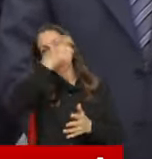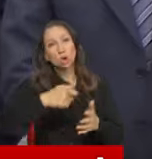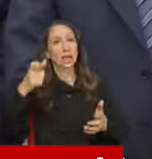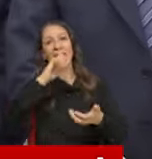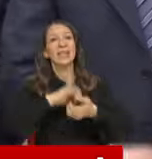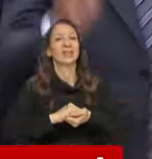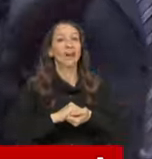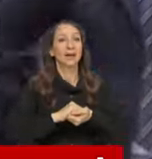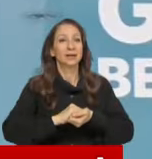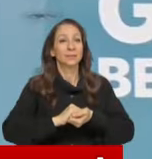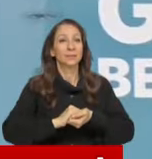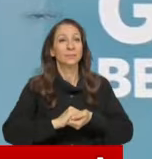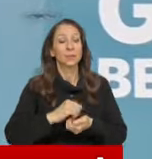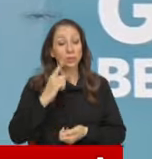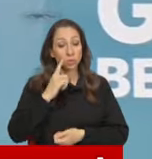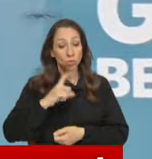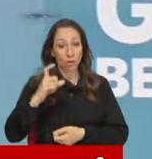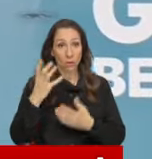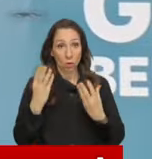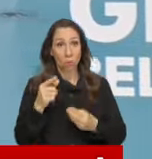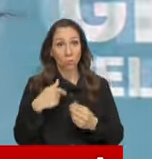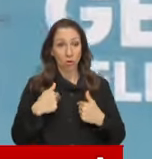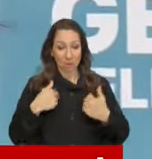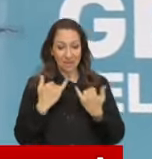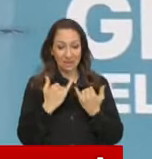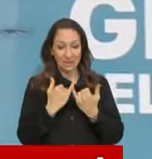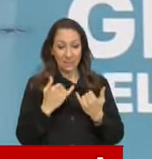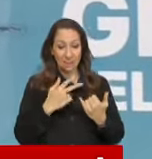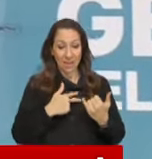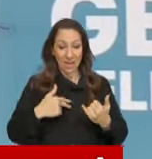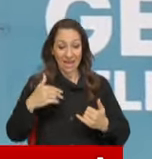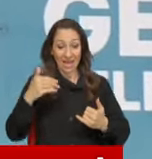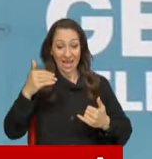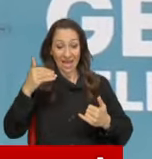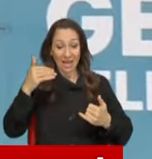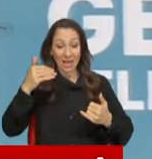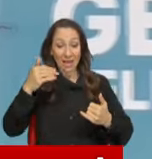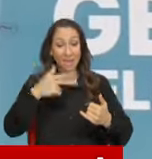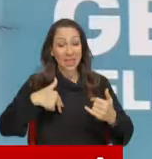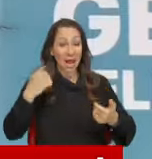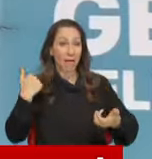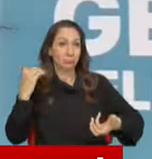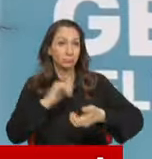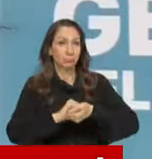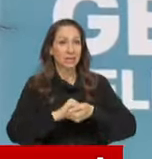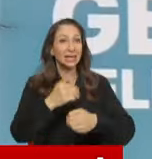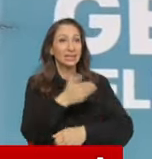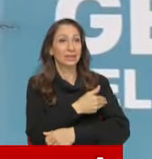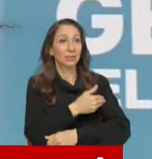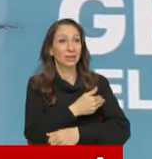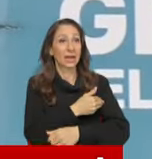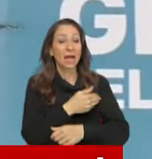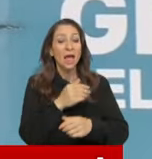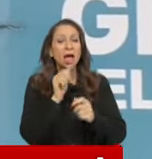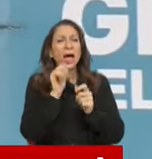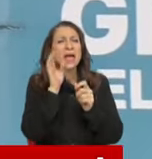Türkiye ittifakı cumhurbaşkanı olarak bu kardeşiniz yerel yönetimlerle el ele verecek hizmetlerimizi ta